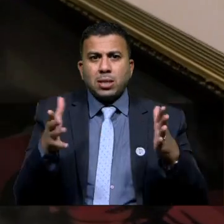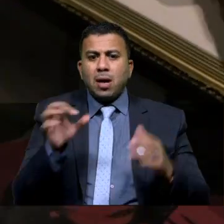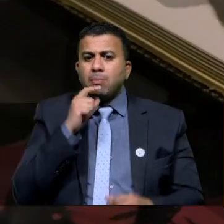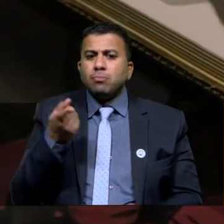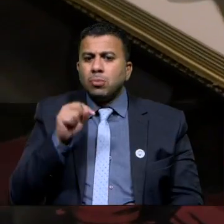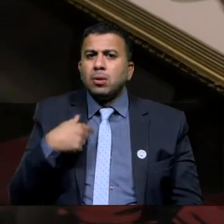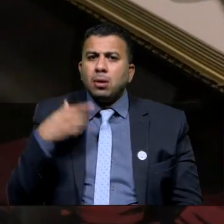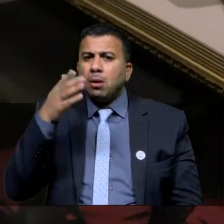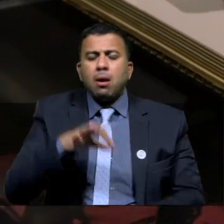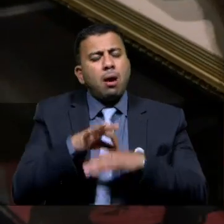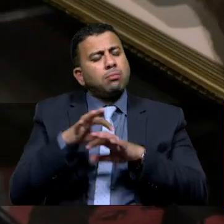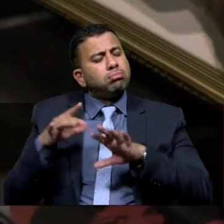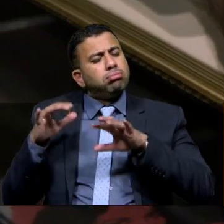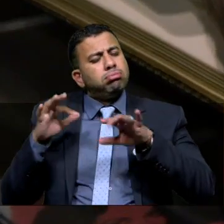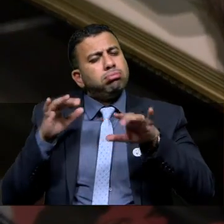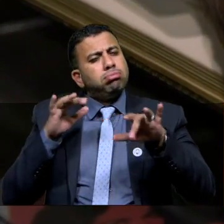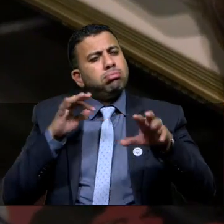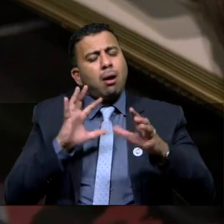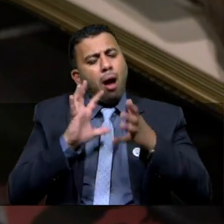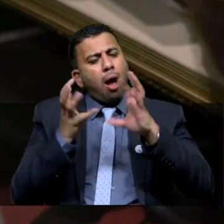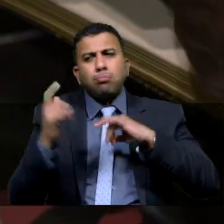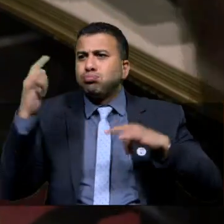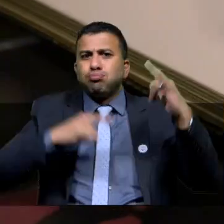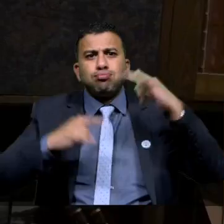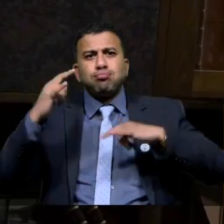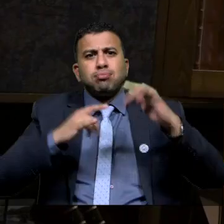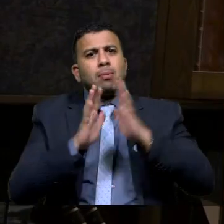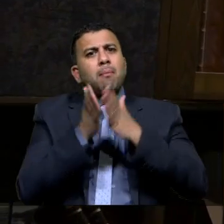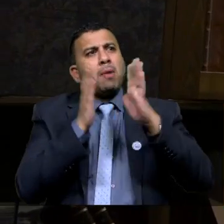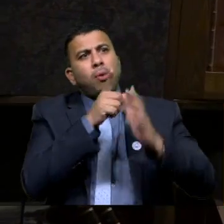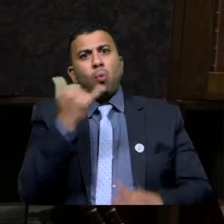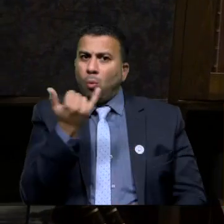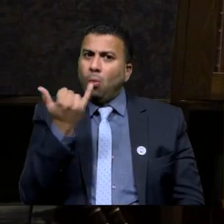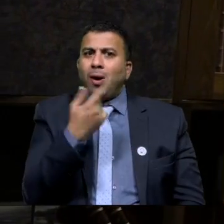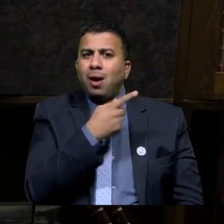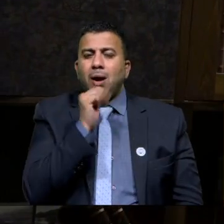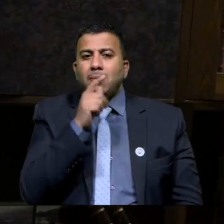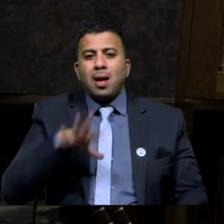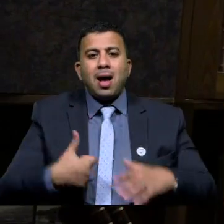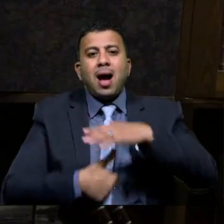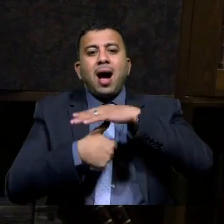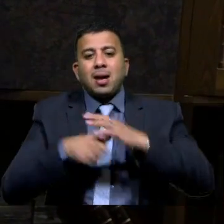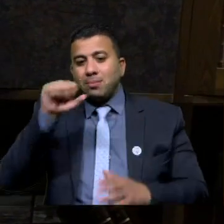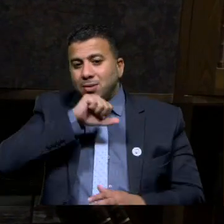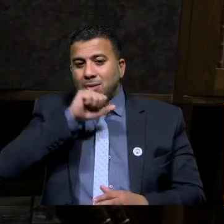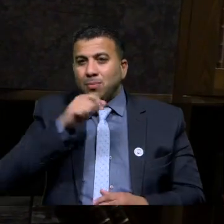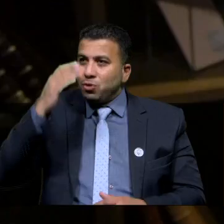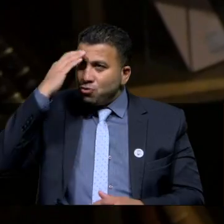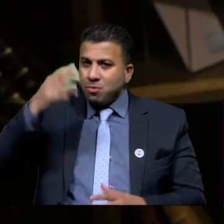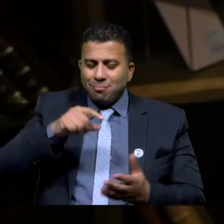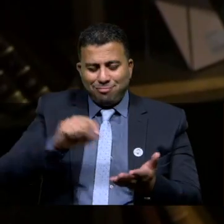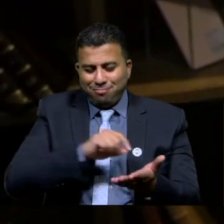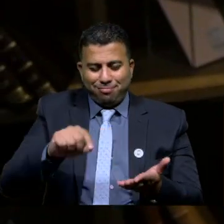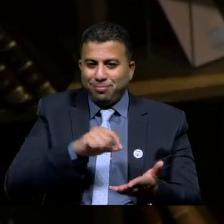ويزورها يومياً آلاف الأشخاص من مختلف الأنحاء. هذا وقام صاحب السمو حاكم الشارقة بتوقيع رسالة شكر